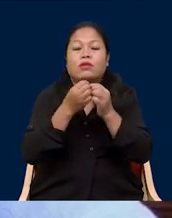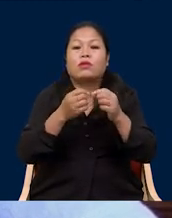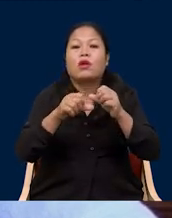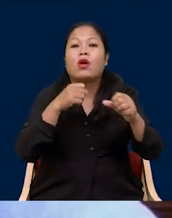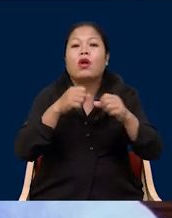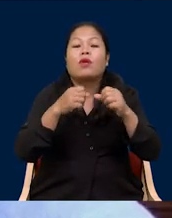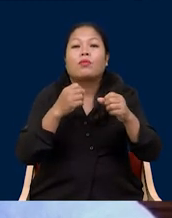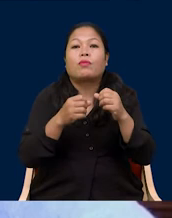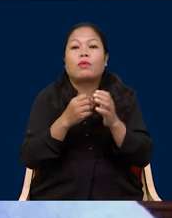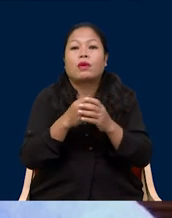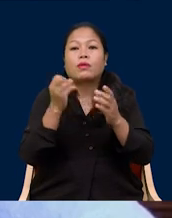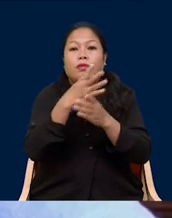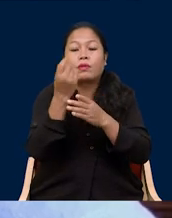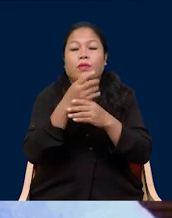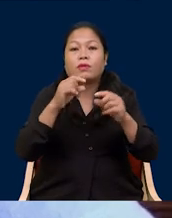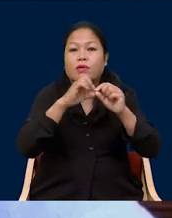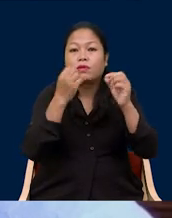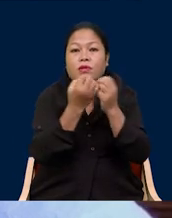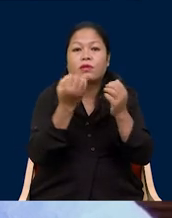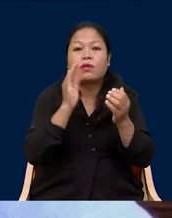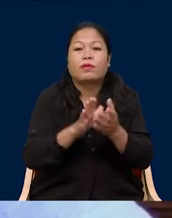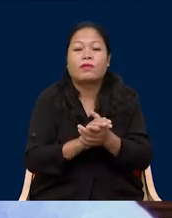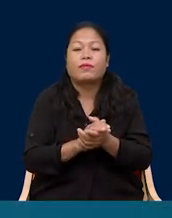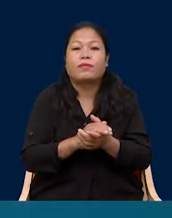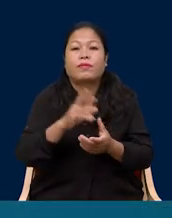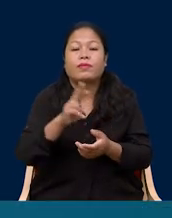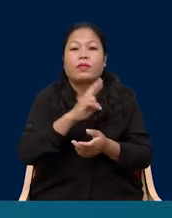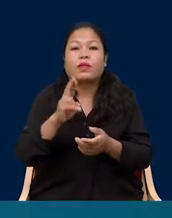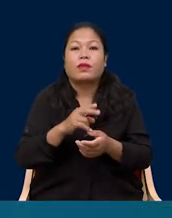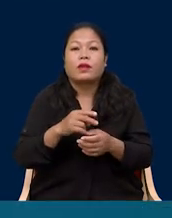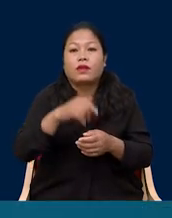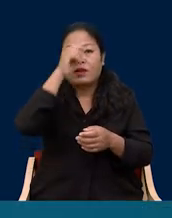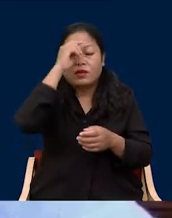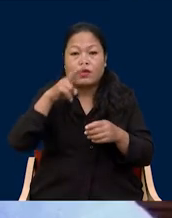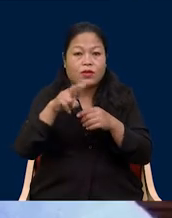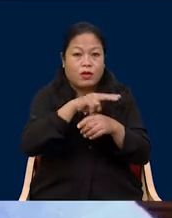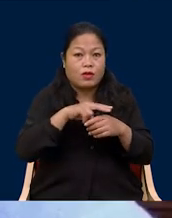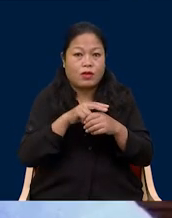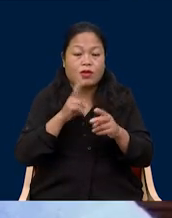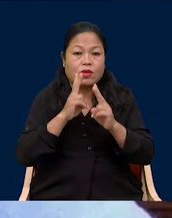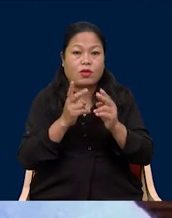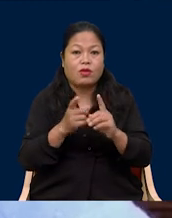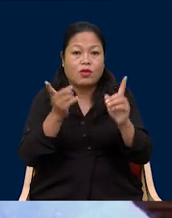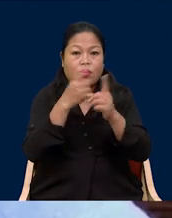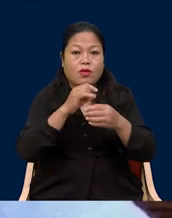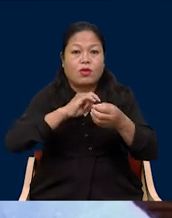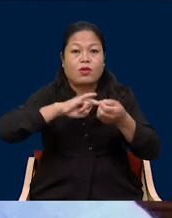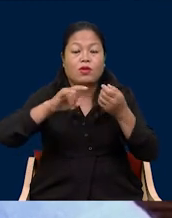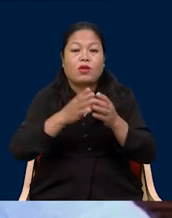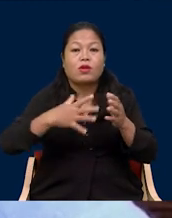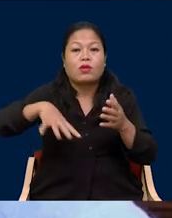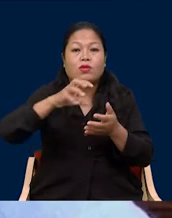क्षेत्र होस्, प्राकृतिक प्रकोपको क्षेत्र होस्, यो अर्बन सेटलमेन्टको क्षेत्र होस्, र यो टुरिज्म कल्चर हेरिटेजको कुरा र